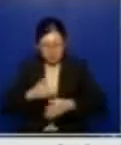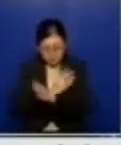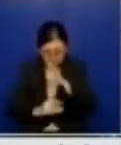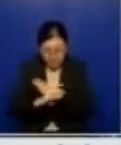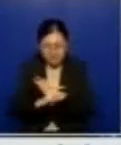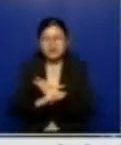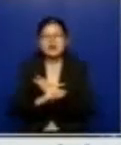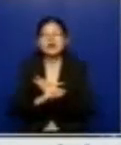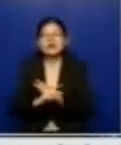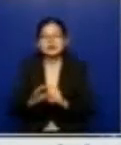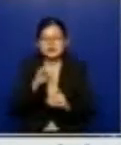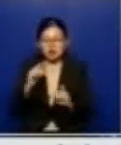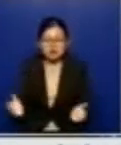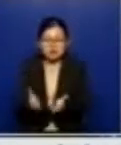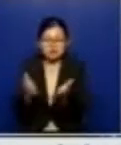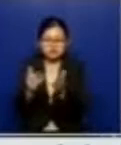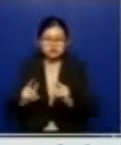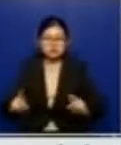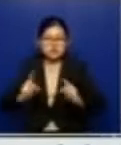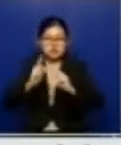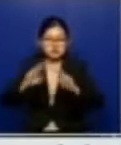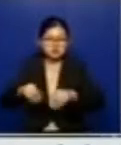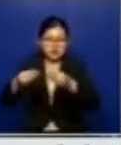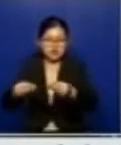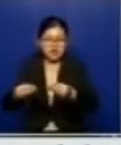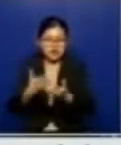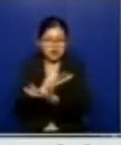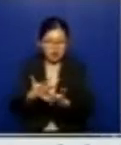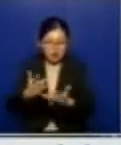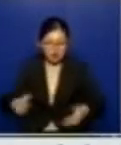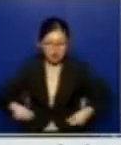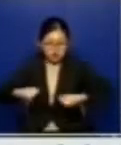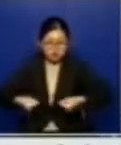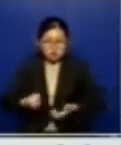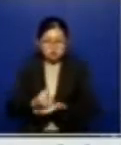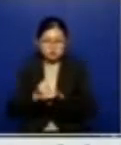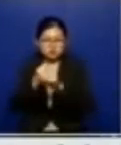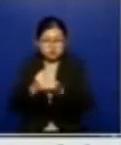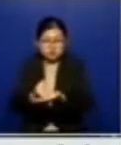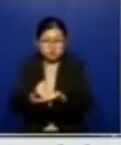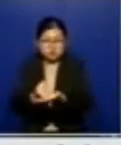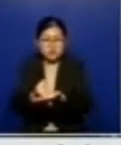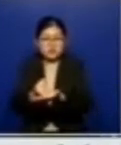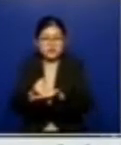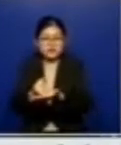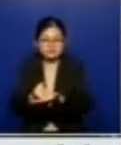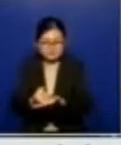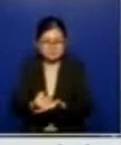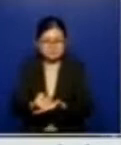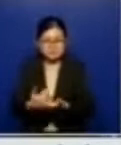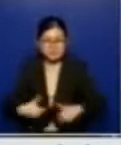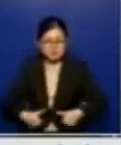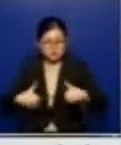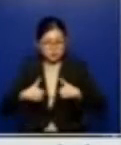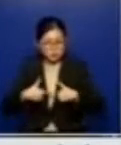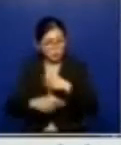ได้รับการสนับสนุนจากกระทรวงให้ได้อุปกรณ์ที่มาช่วยเหลือนะที่จะดำรงชีวิตอยู่เนี่ยนะครับเ